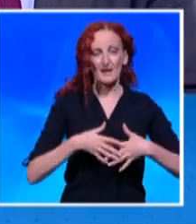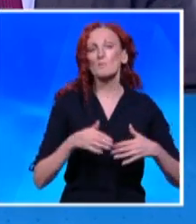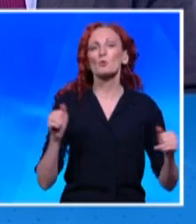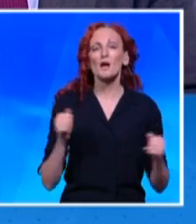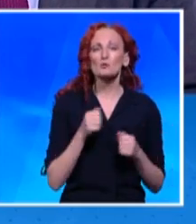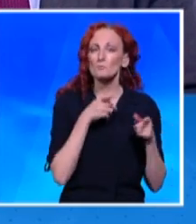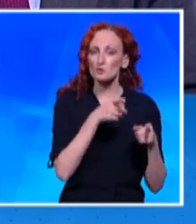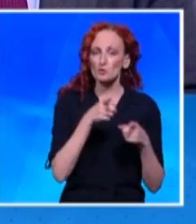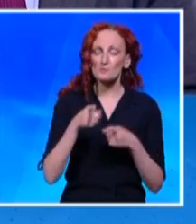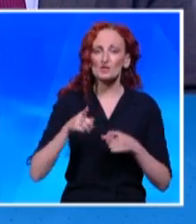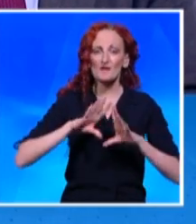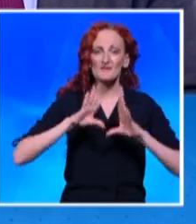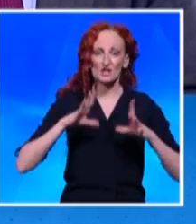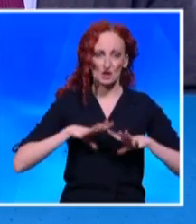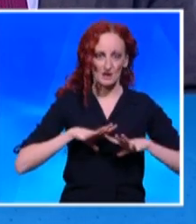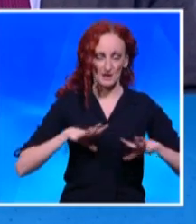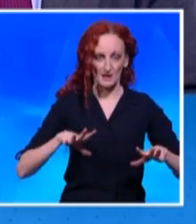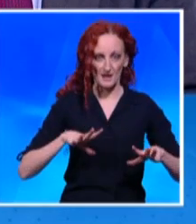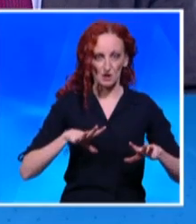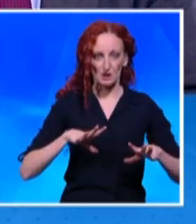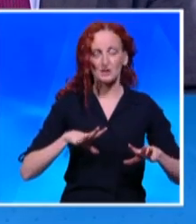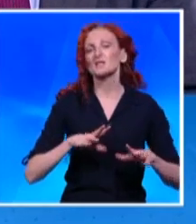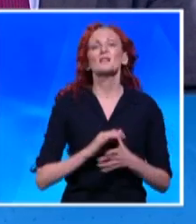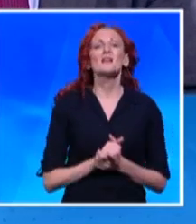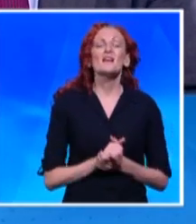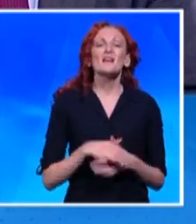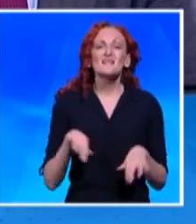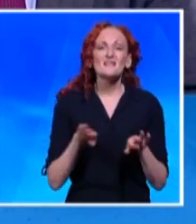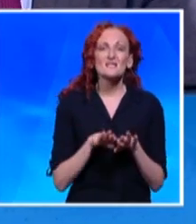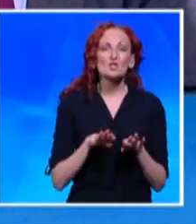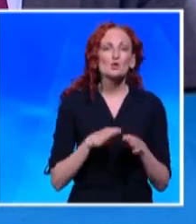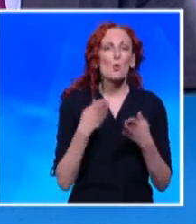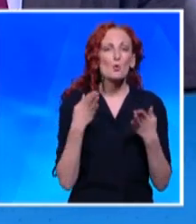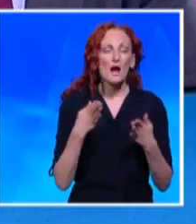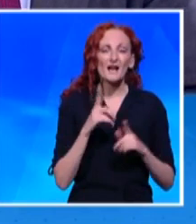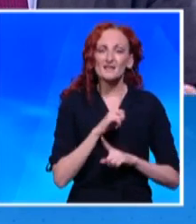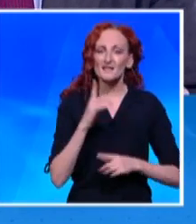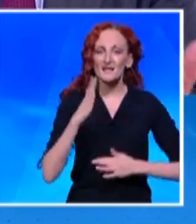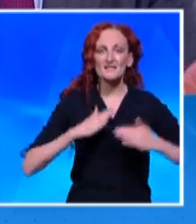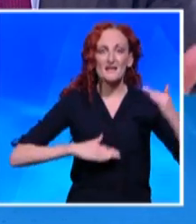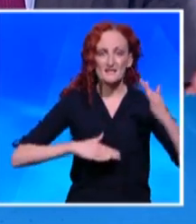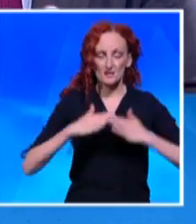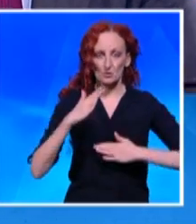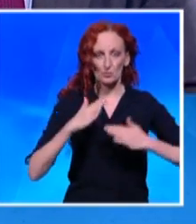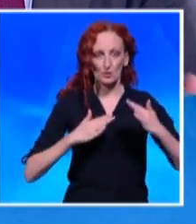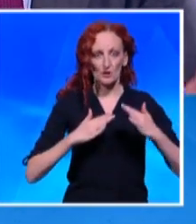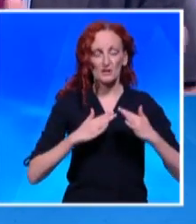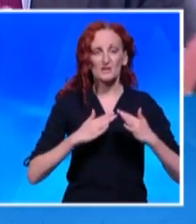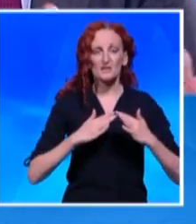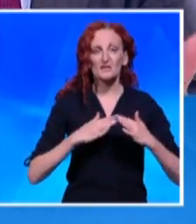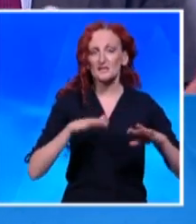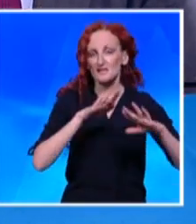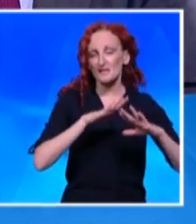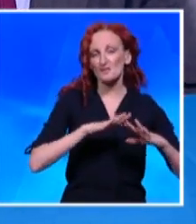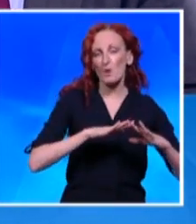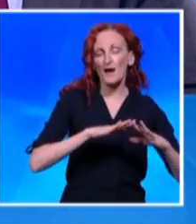всички граждани и да също как да не се строи, да не се разполагат каравани